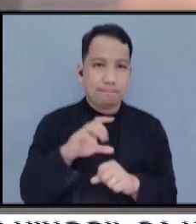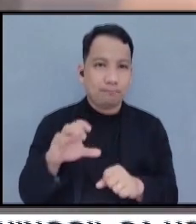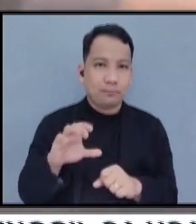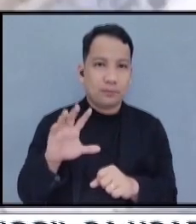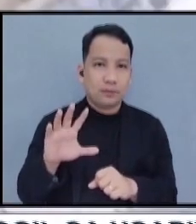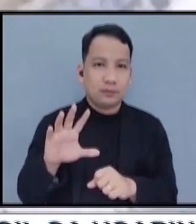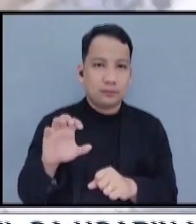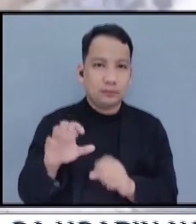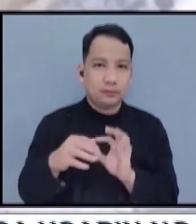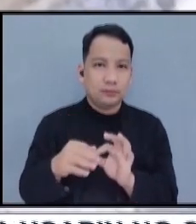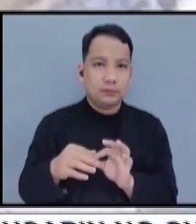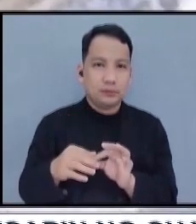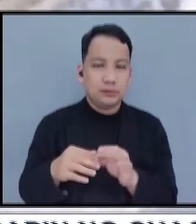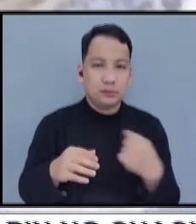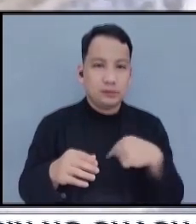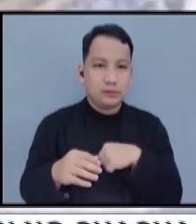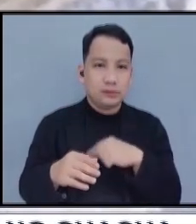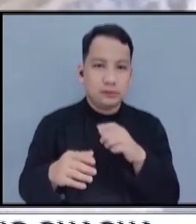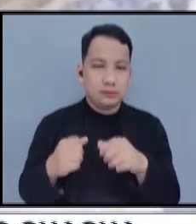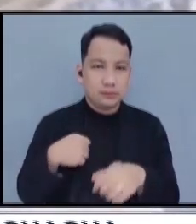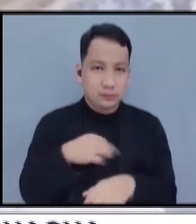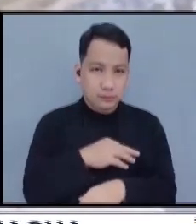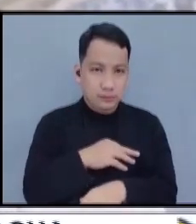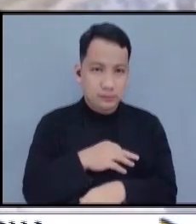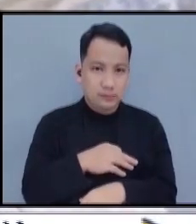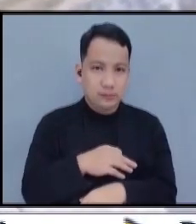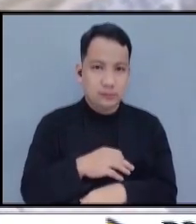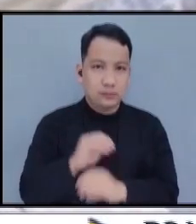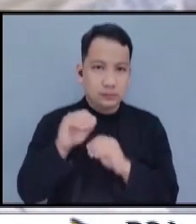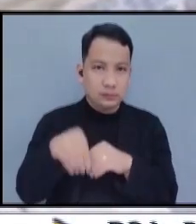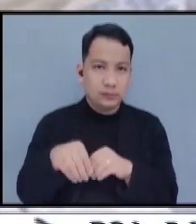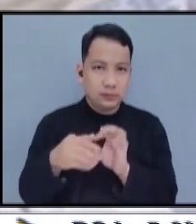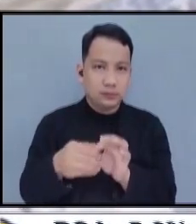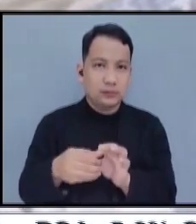at 19 na crew ng Ocean Jet 6.